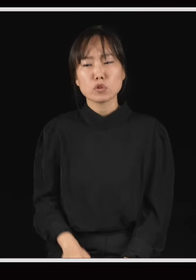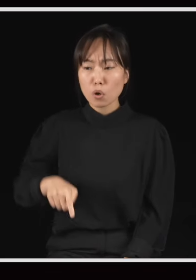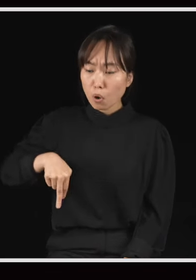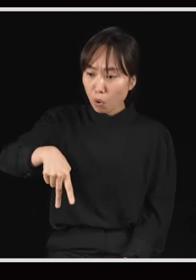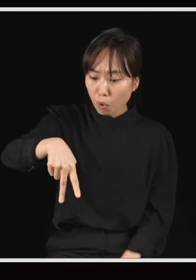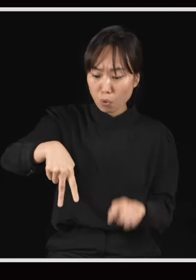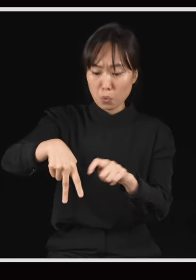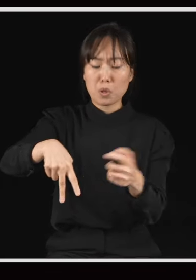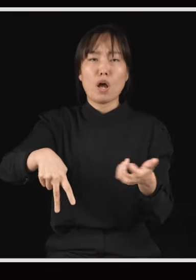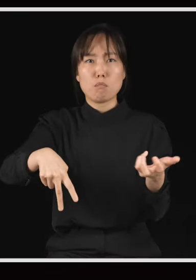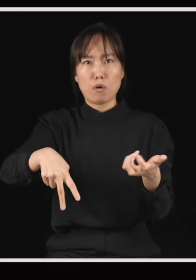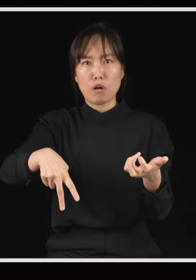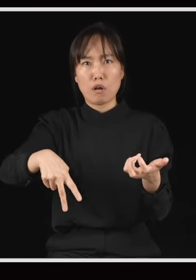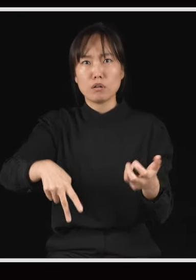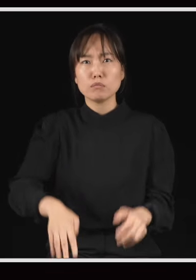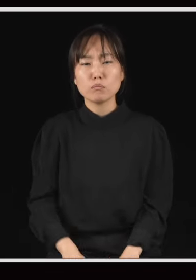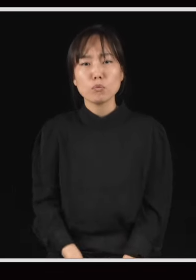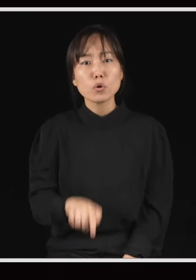걸으면 무릎이 아파요.